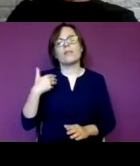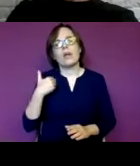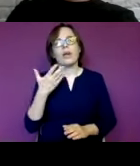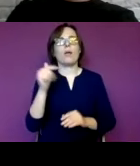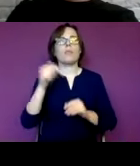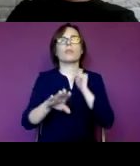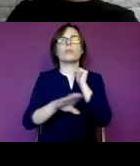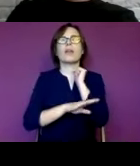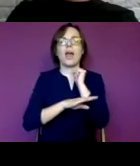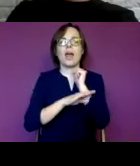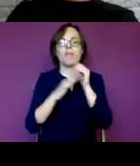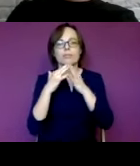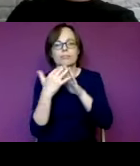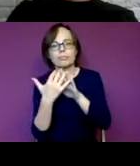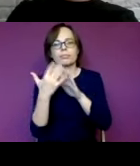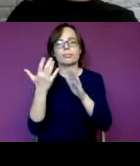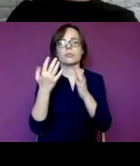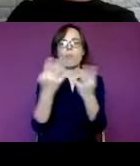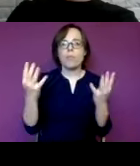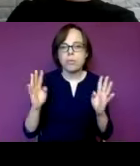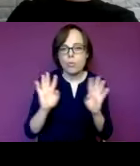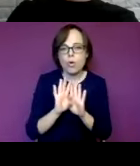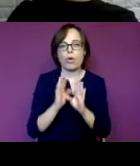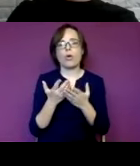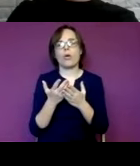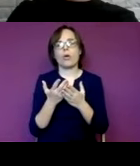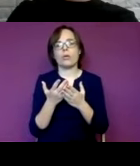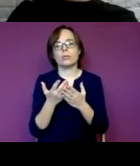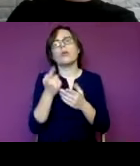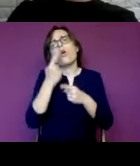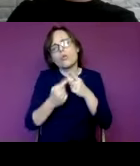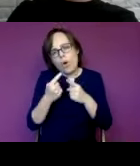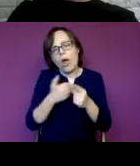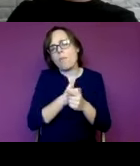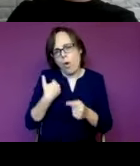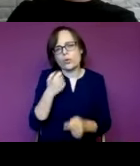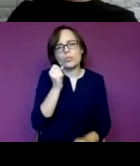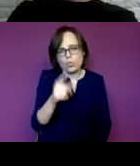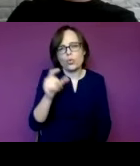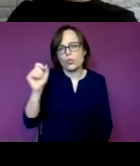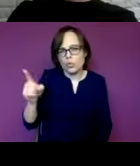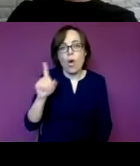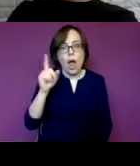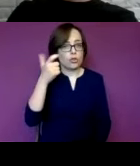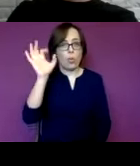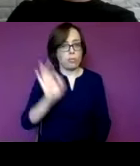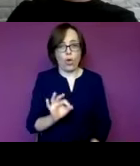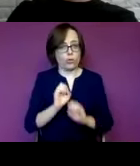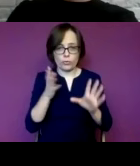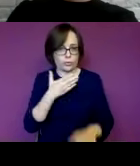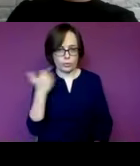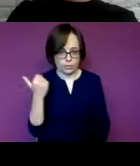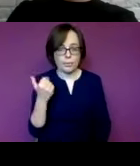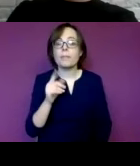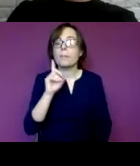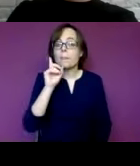chałupami, płotami i tak dalej. No takich no, trochę się w Polsce zachowało, choć żadne oczywiście nie w 100%. Natomiast co